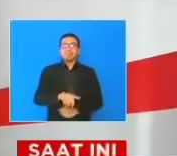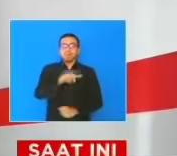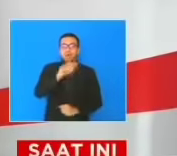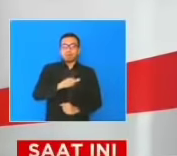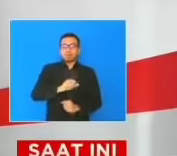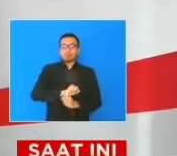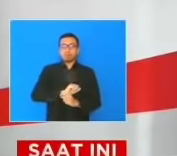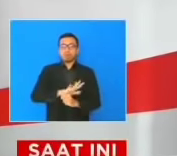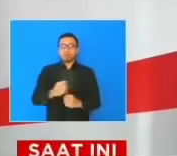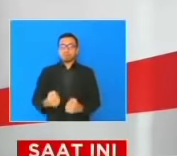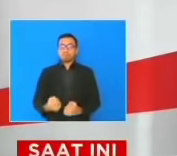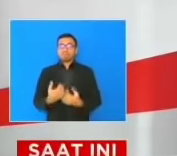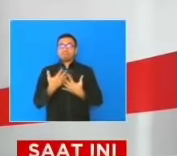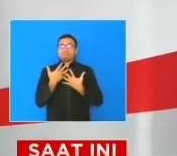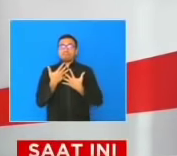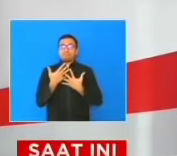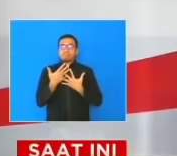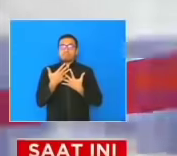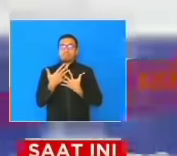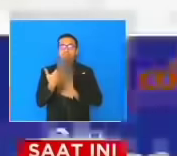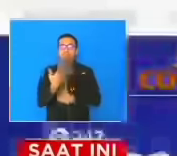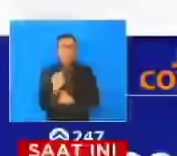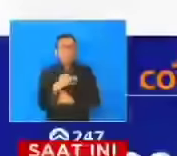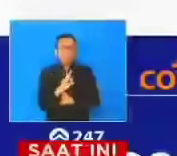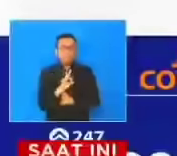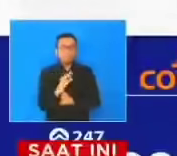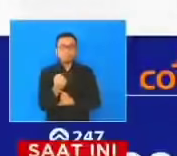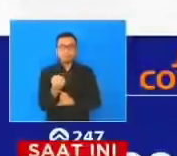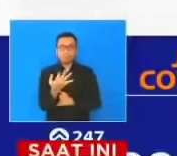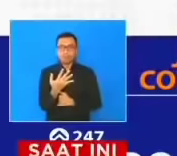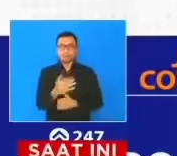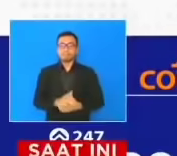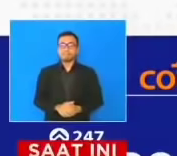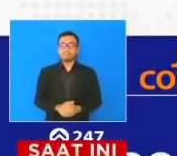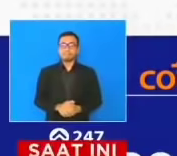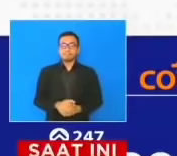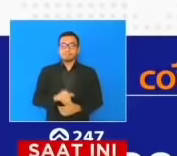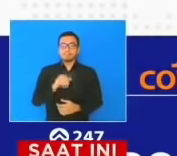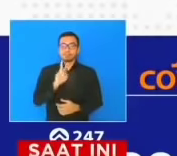PCR COVID-19 sebanyak